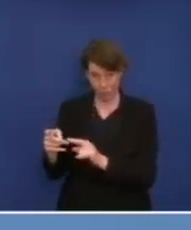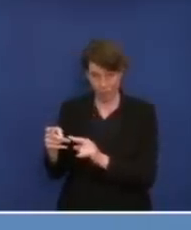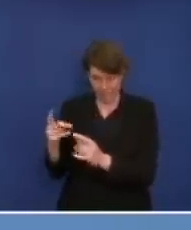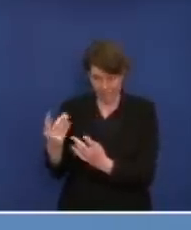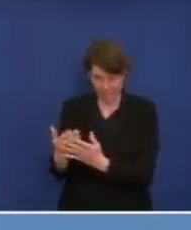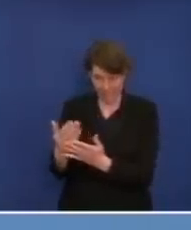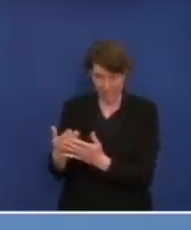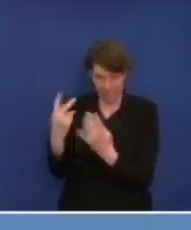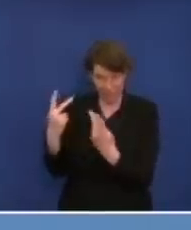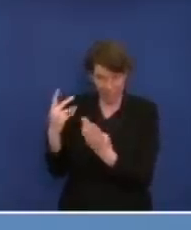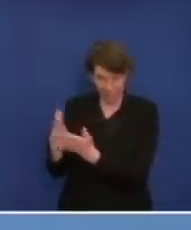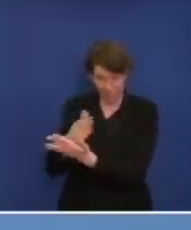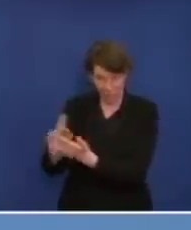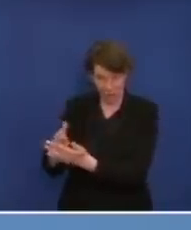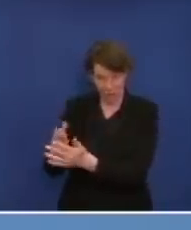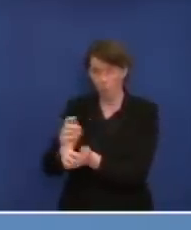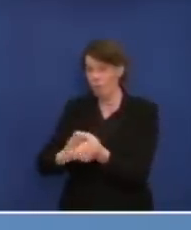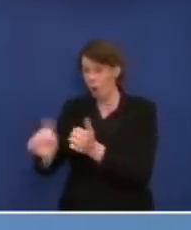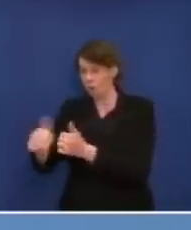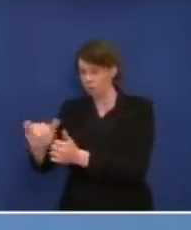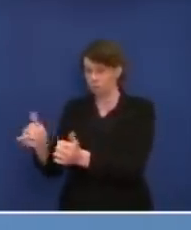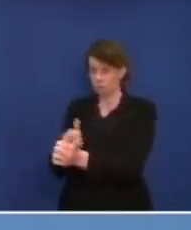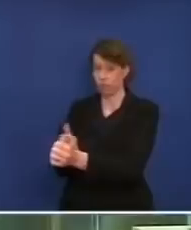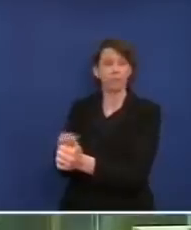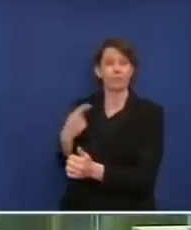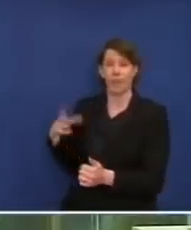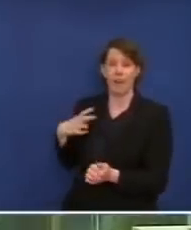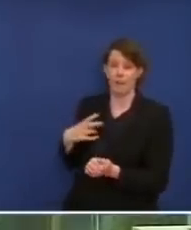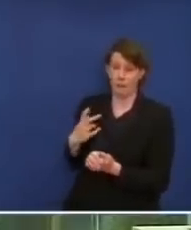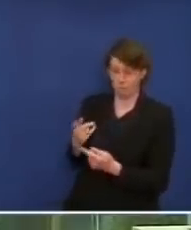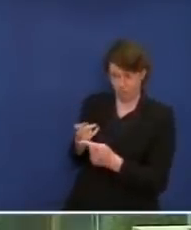dazu kommt, dass all diese Fortschritte wieder rückgängig gemacht werden.